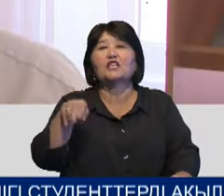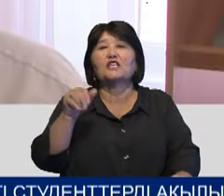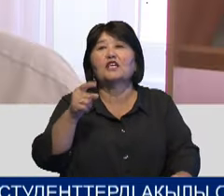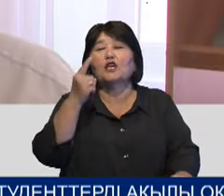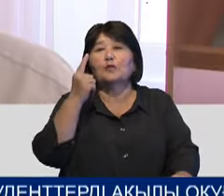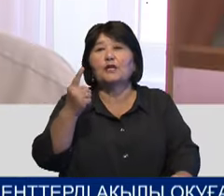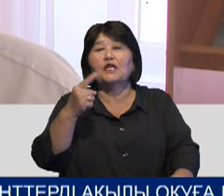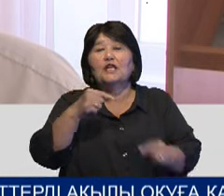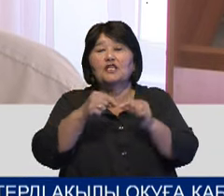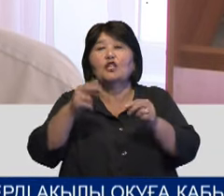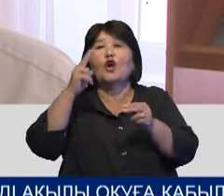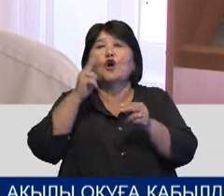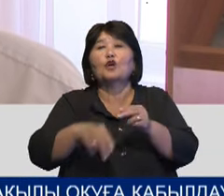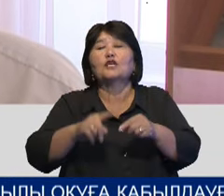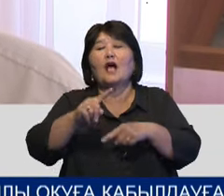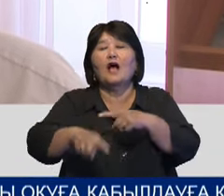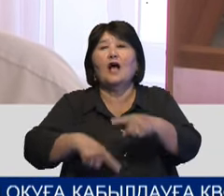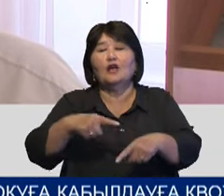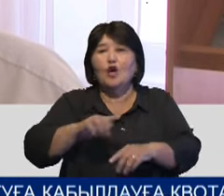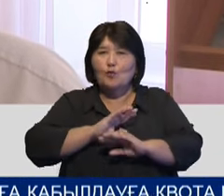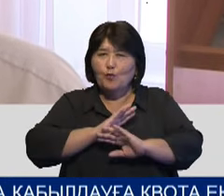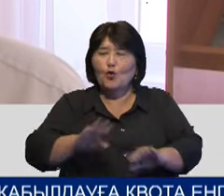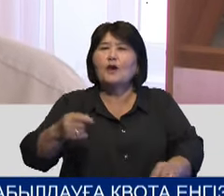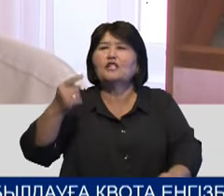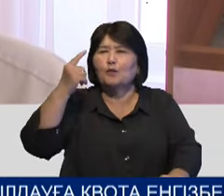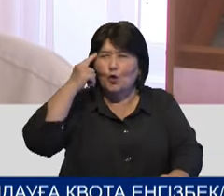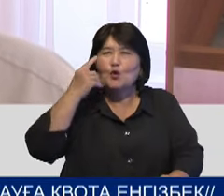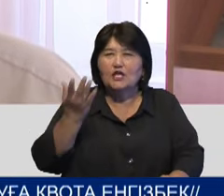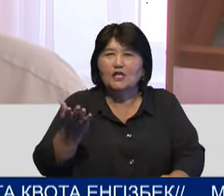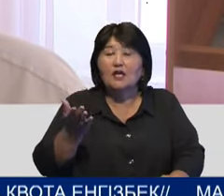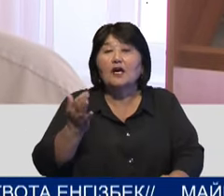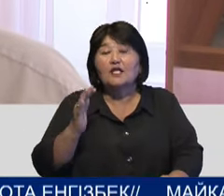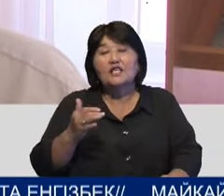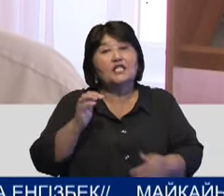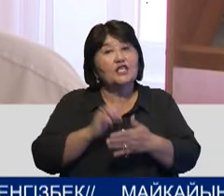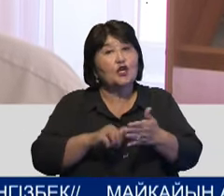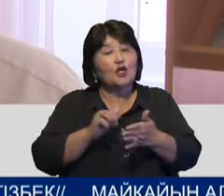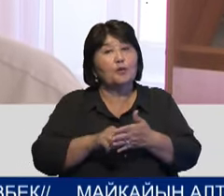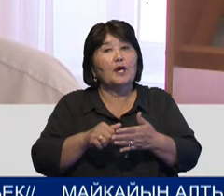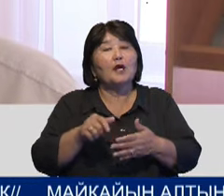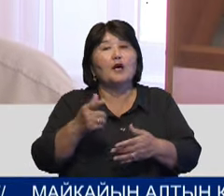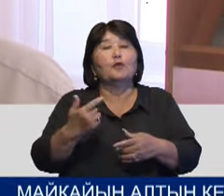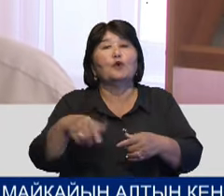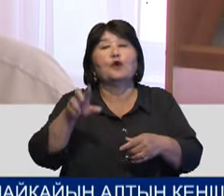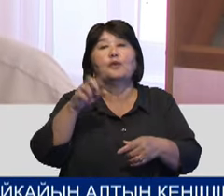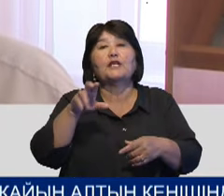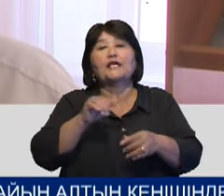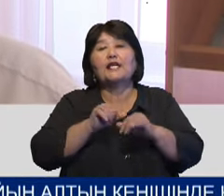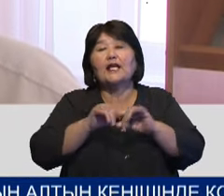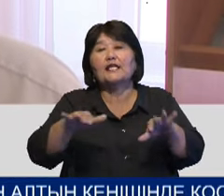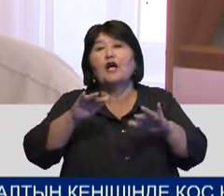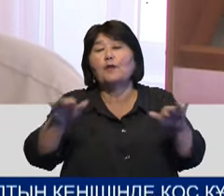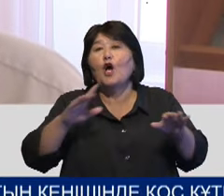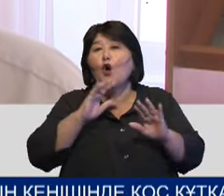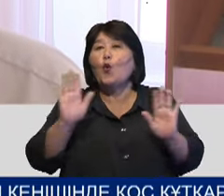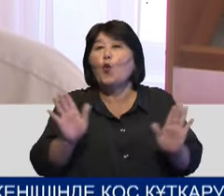шегі үзілді бұл әрғарата енді болмайды ау деп ойлаушы едік. Себебі бидастан тараған балдар өлең